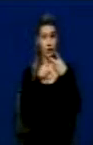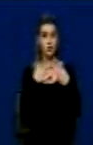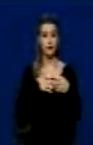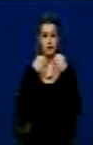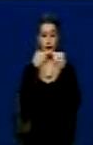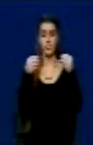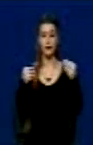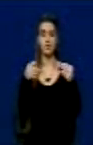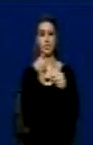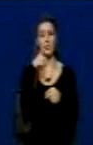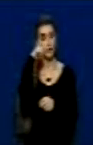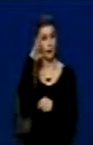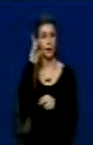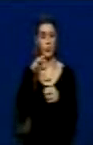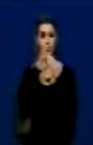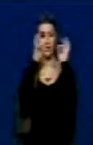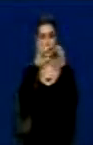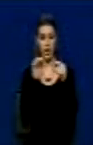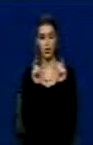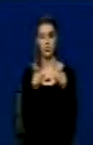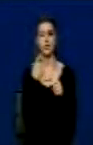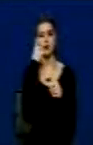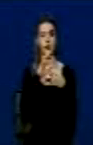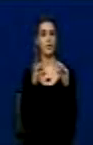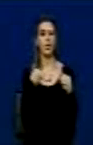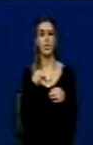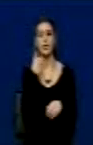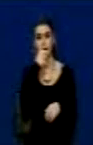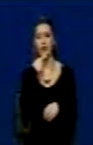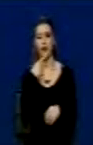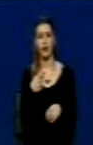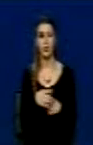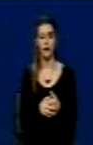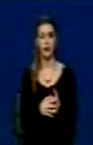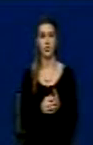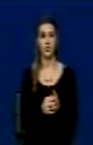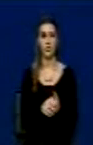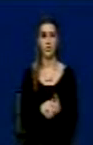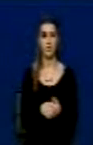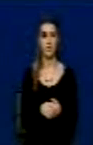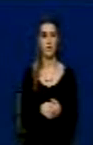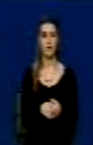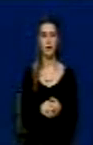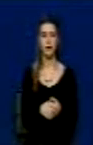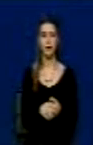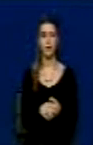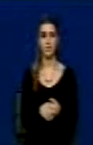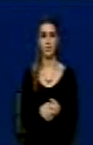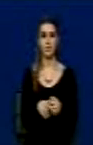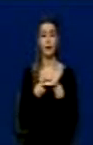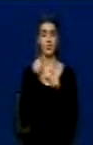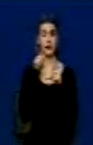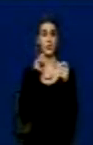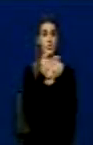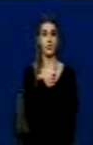në fjalimin e kryeministrit mund ta gjeni një fjali si kjo. Shkruan që përmes